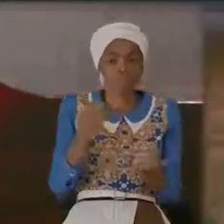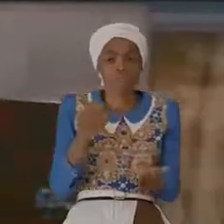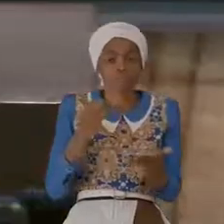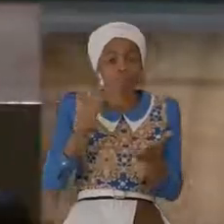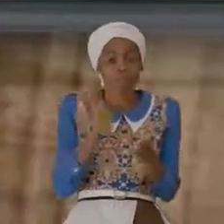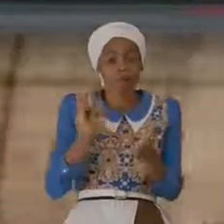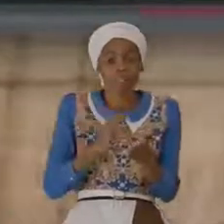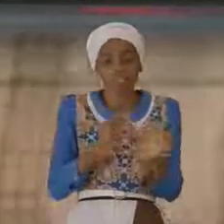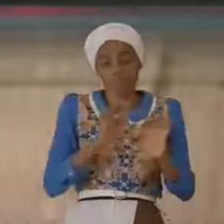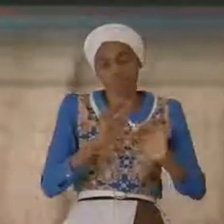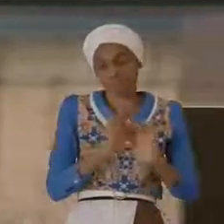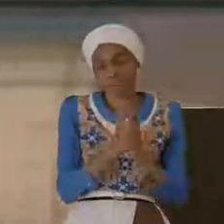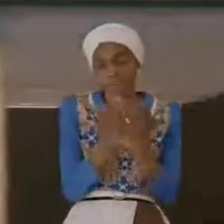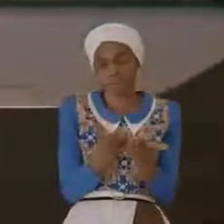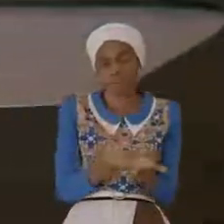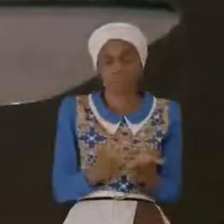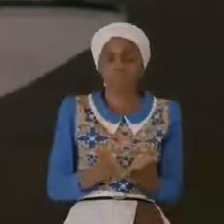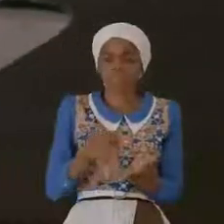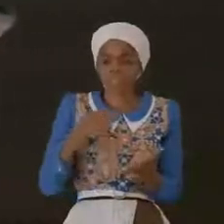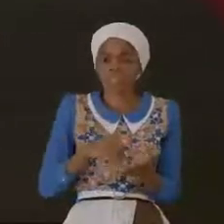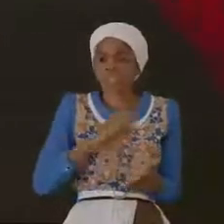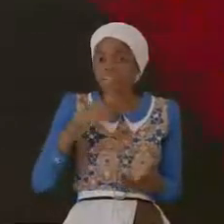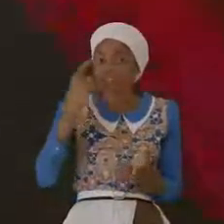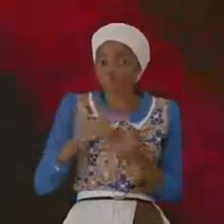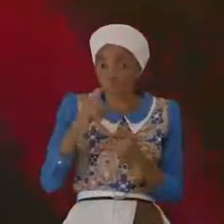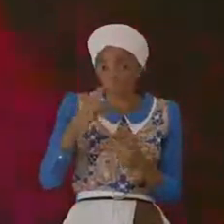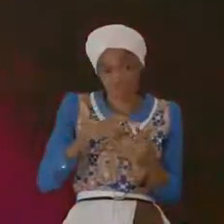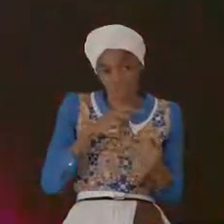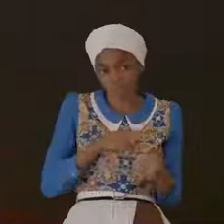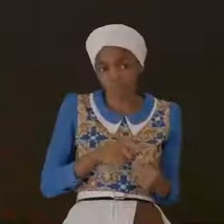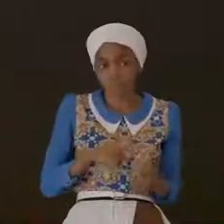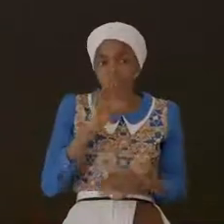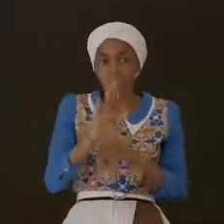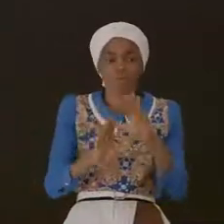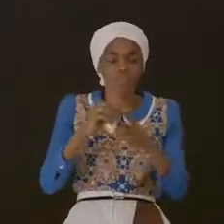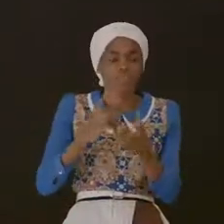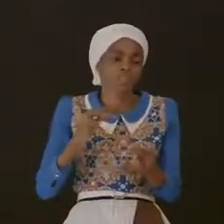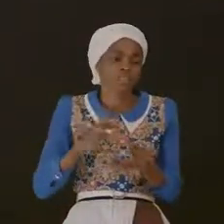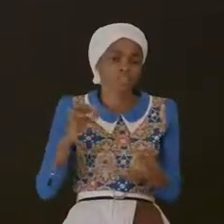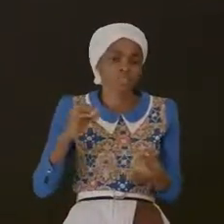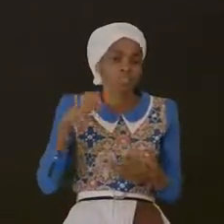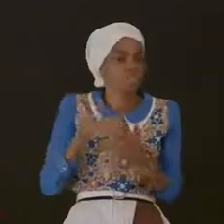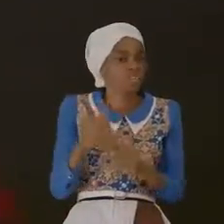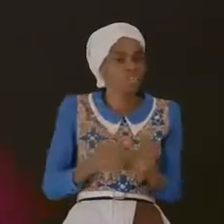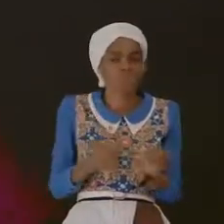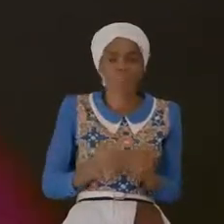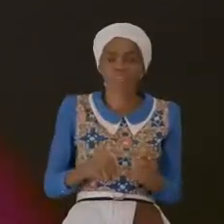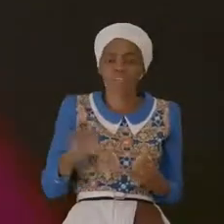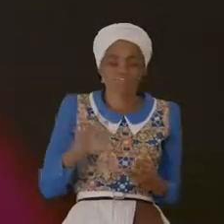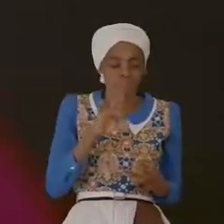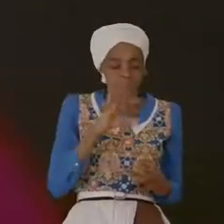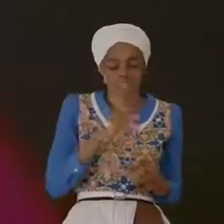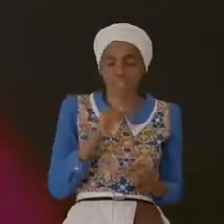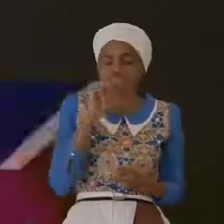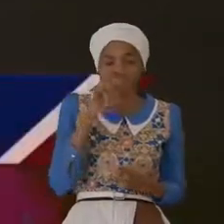Et voici ce que je dis, marchez selon l'Esprit. Dans chaque choix que vous faites,